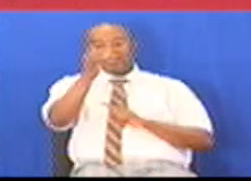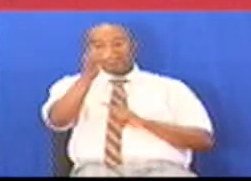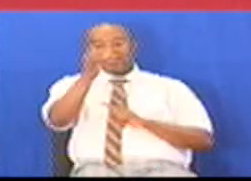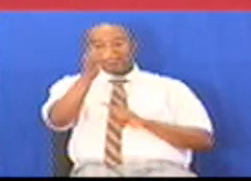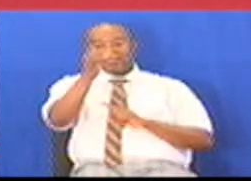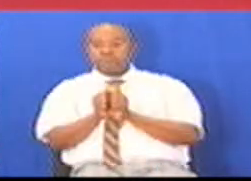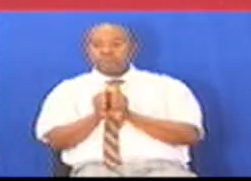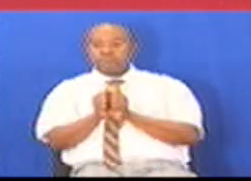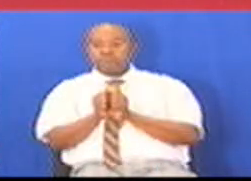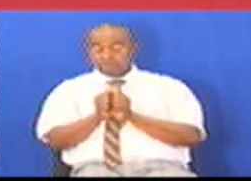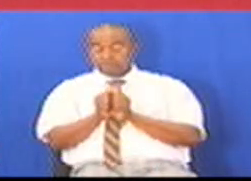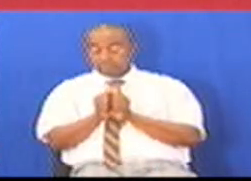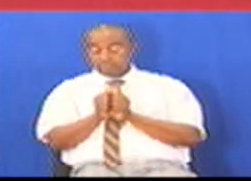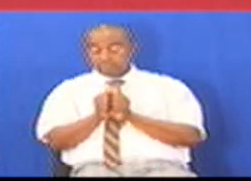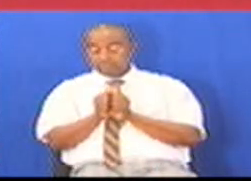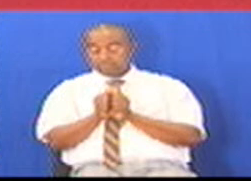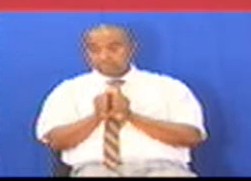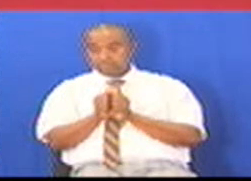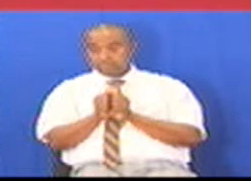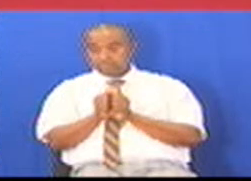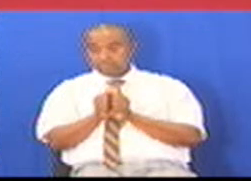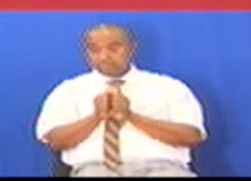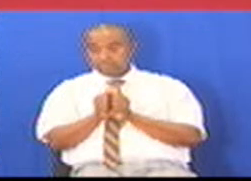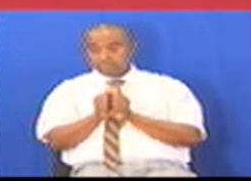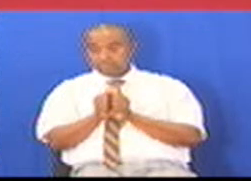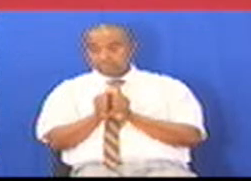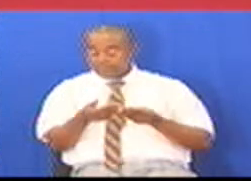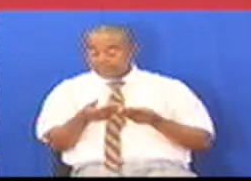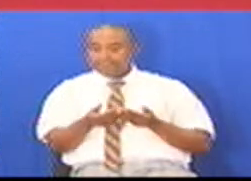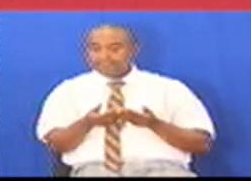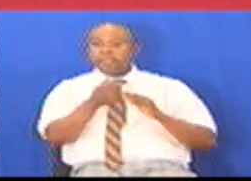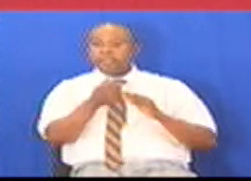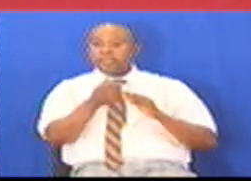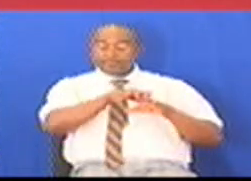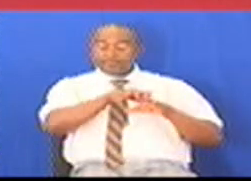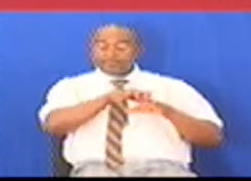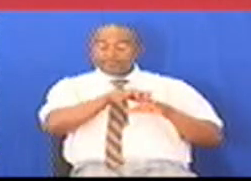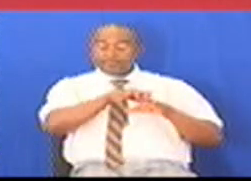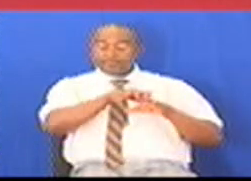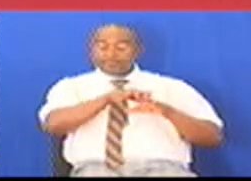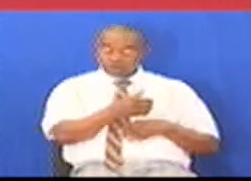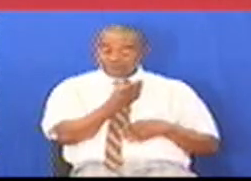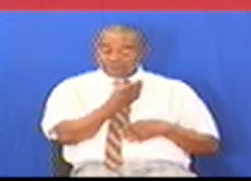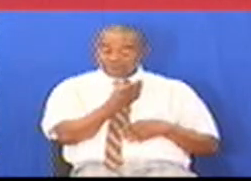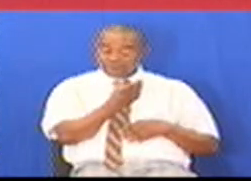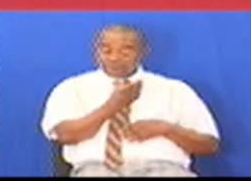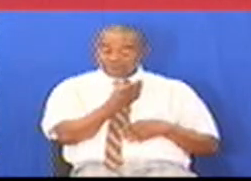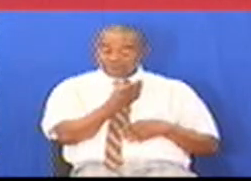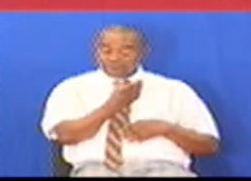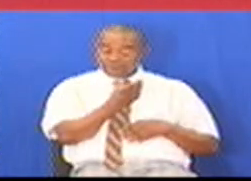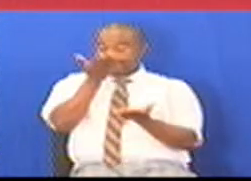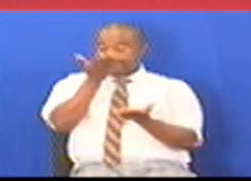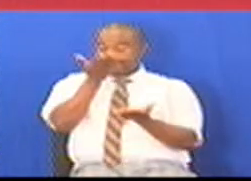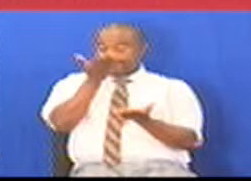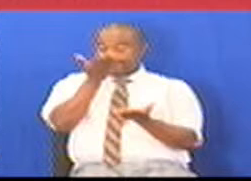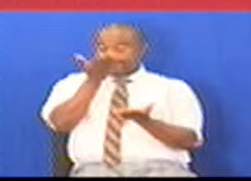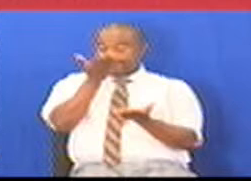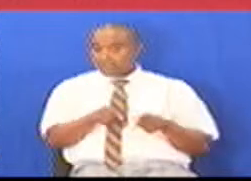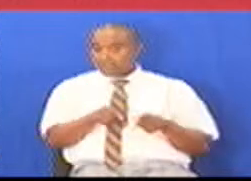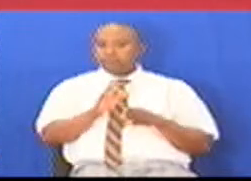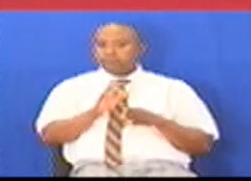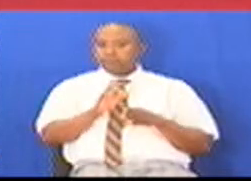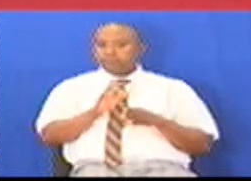la ukuaji wa uchumi. Maelezo ya waziri wa mpango jana aliyowasilisha kwa mbwembwe nyingi